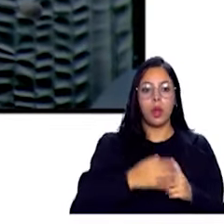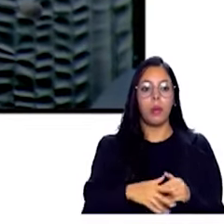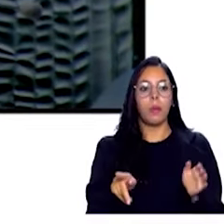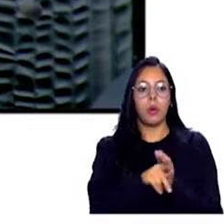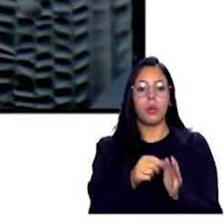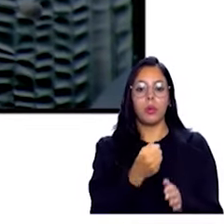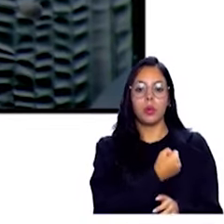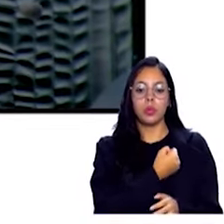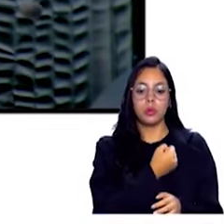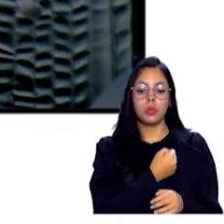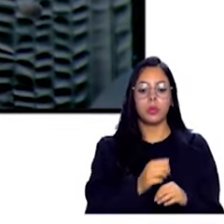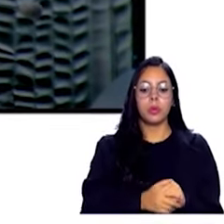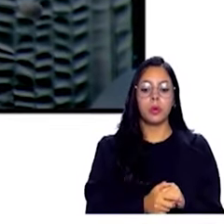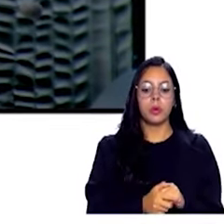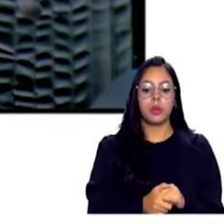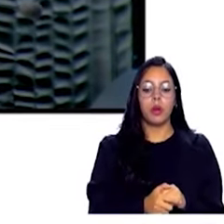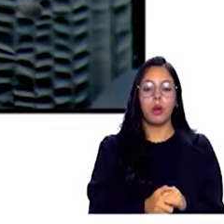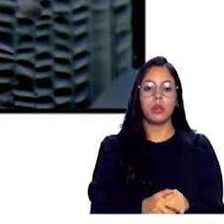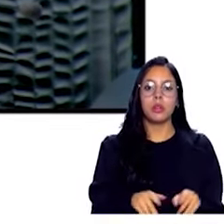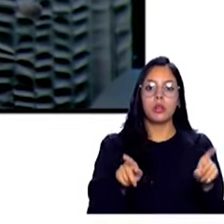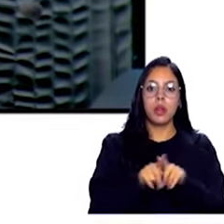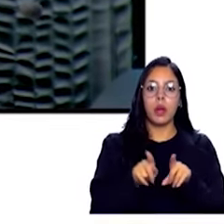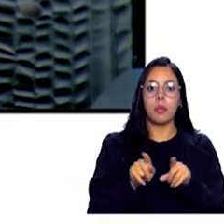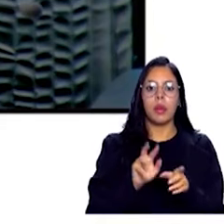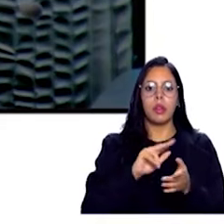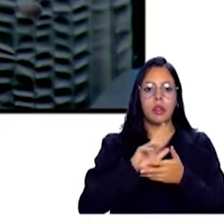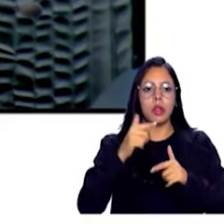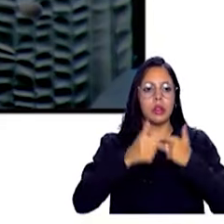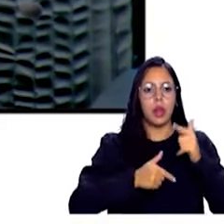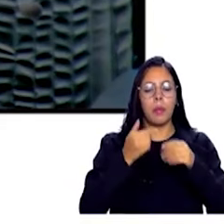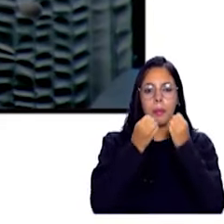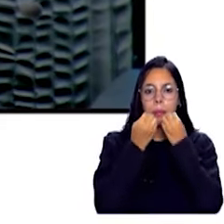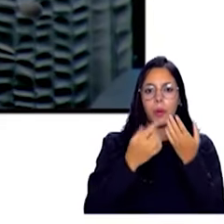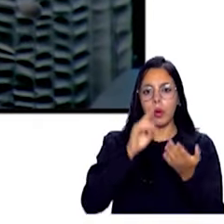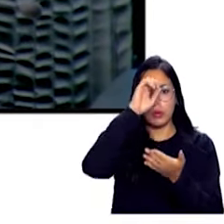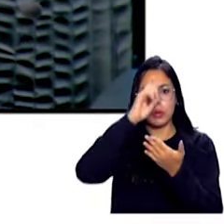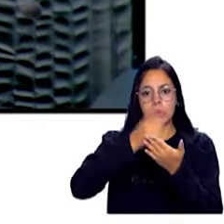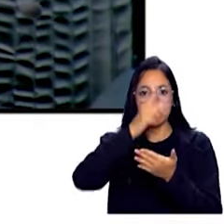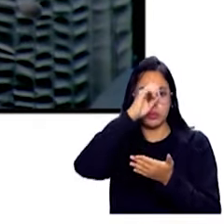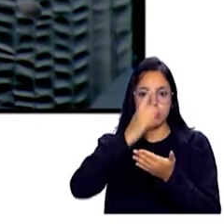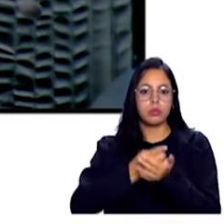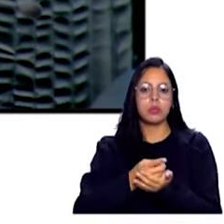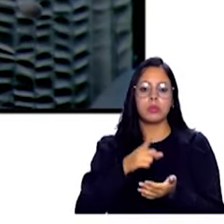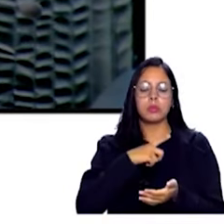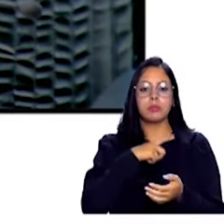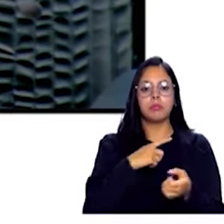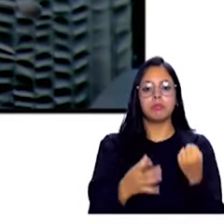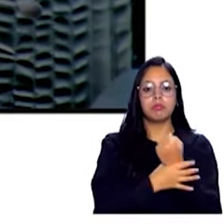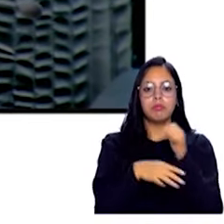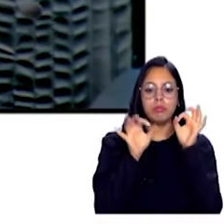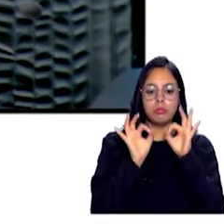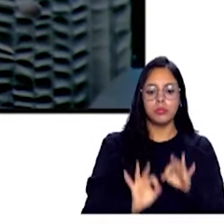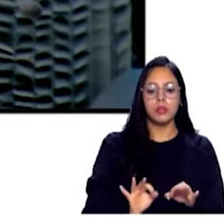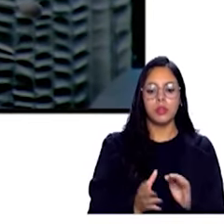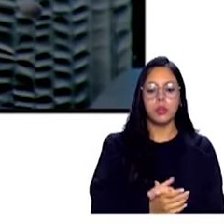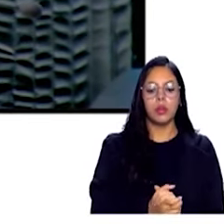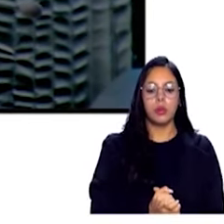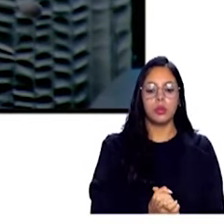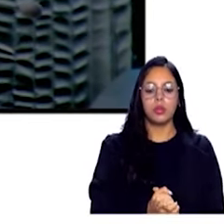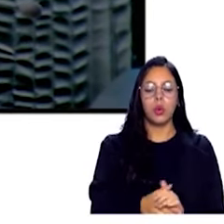des décisions ET s'assurer que tout pourvoi formé devant la cour de cassation obtendra une